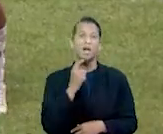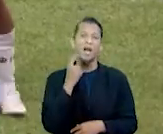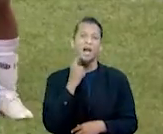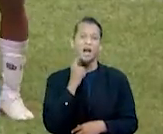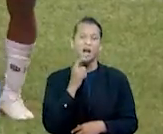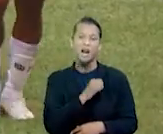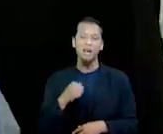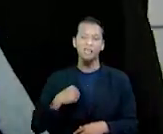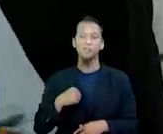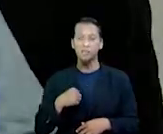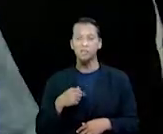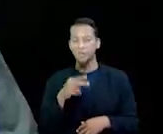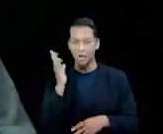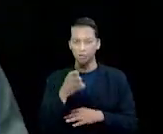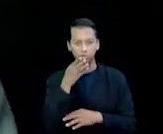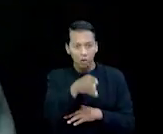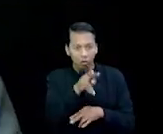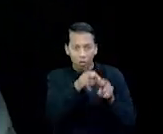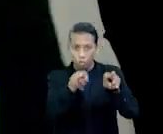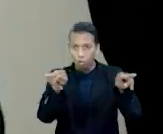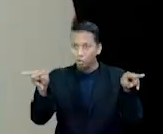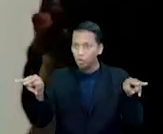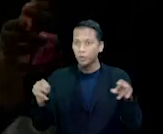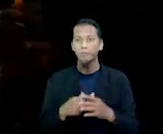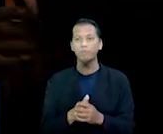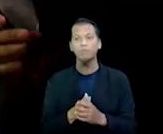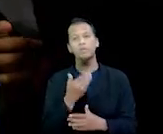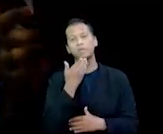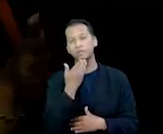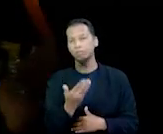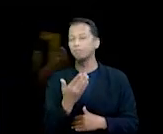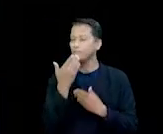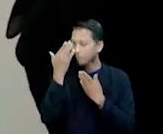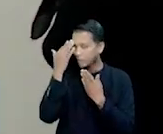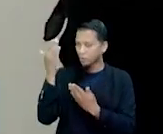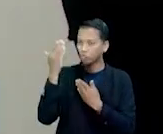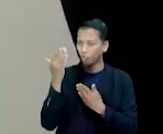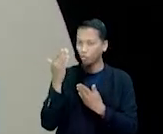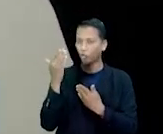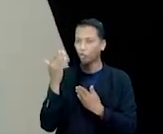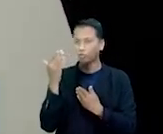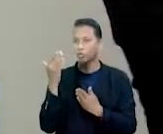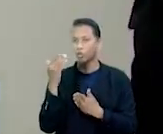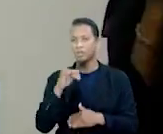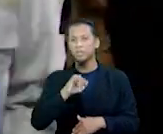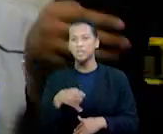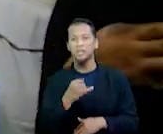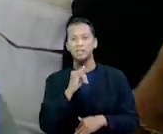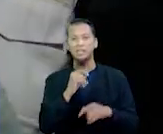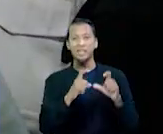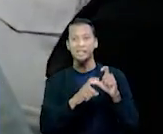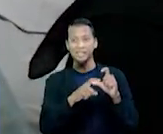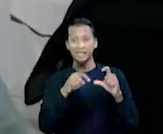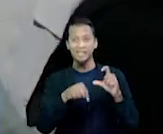Atletico Madrid. Kita bersyukur bahwa International Youth Championship ini berjalan dengan baik.